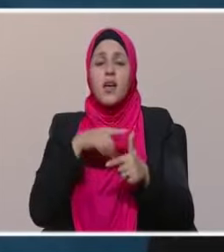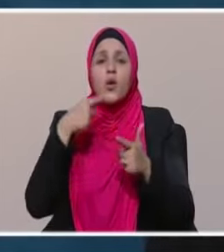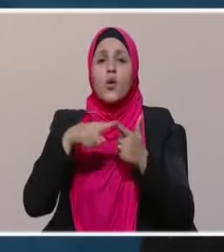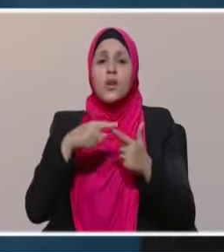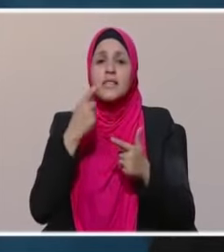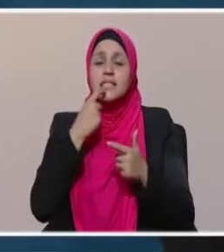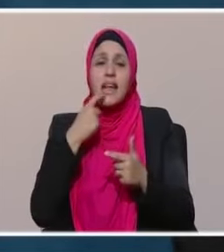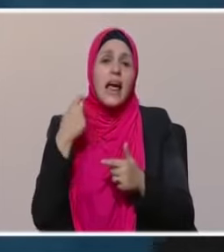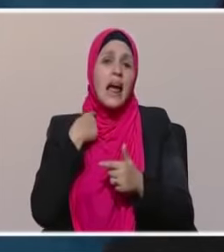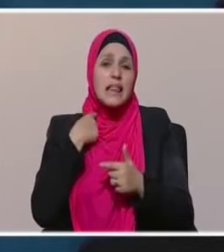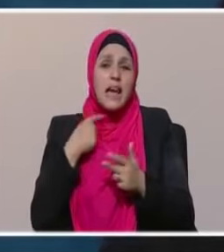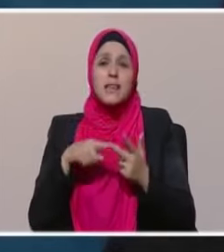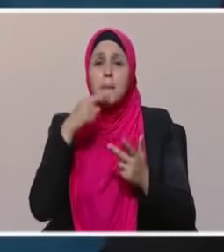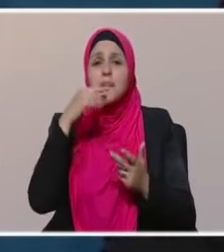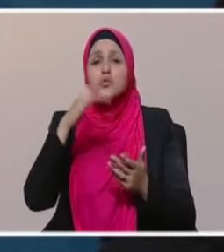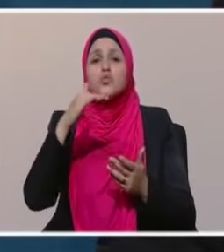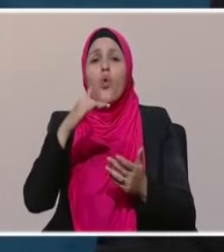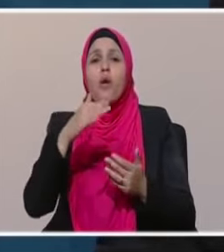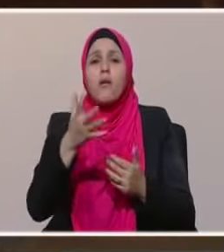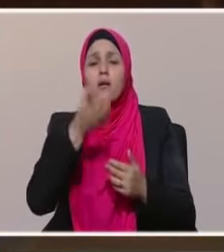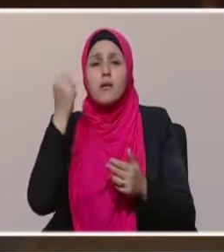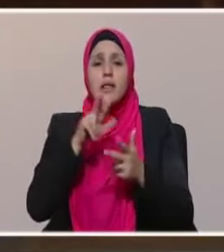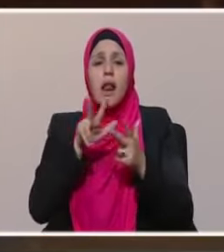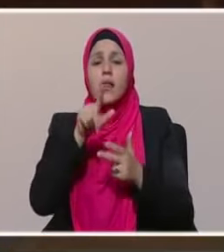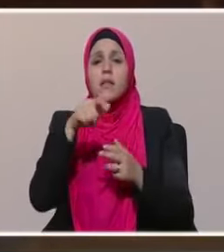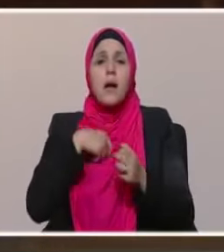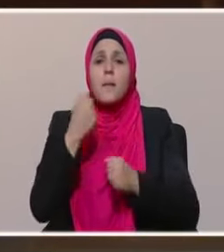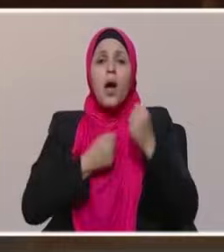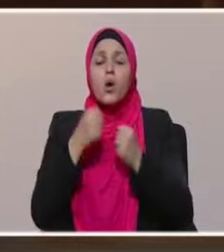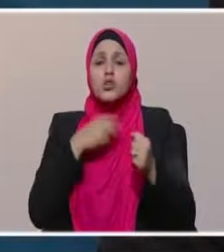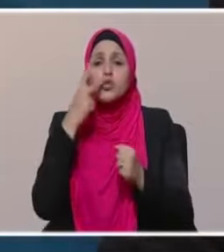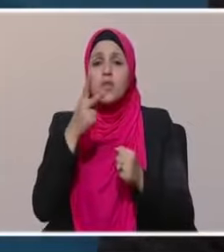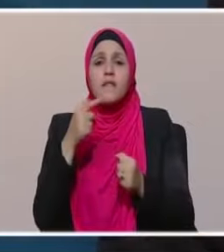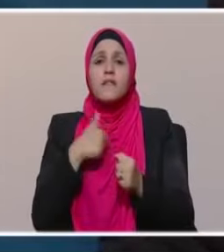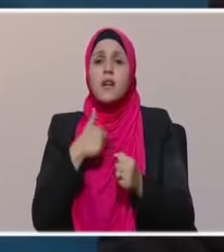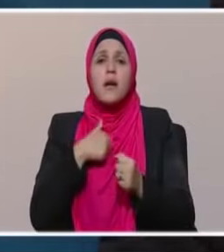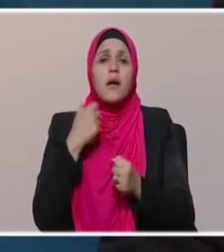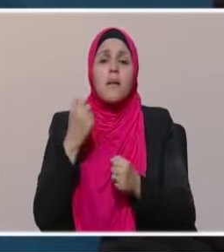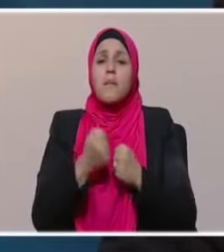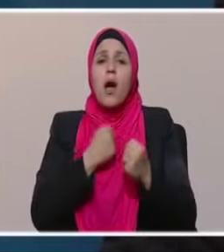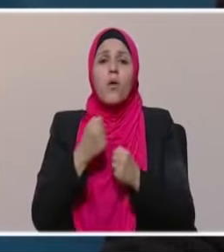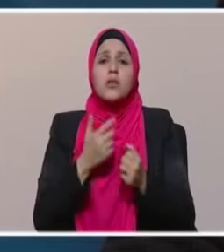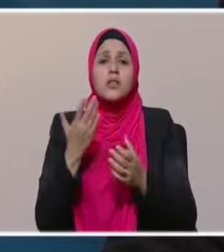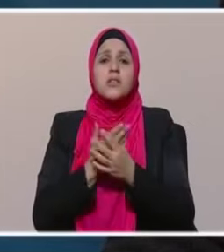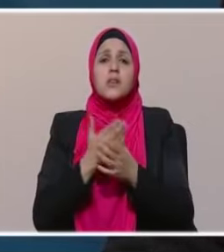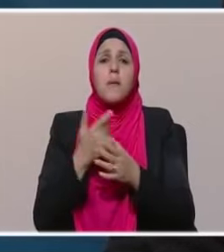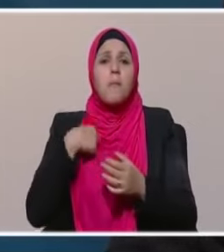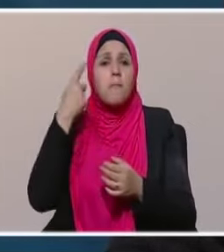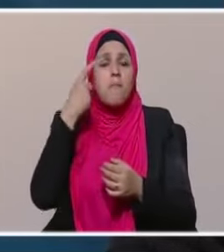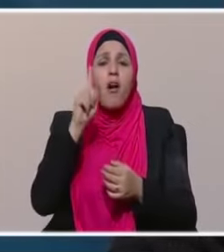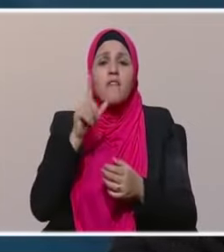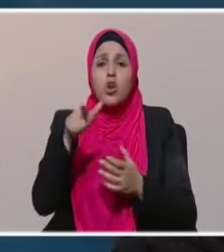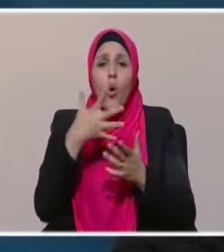اعدادي، والبنت واخدها صغيره. ما حاولتيش تشوفي اولادك طول الفتره دي؟ ما حاولتش. ليه؟ ما اعرفش، ساعه